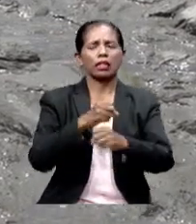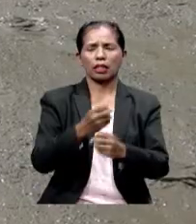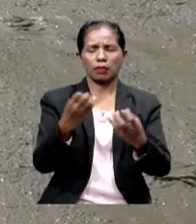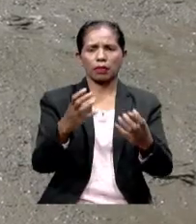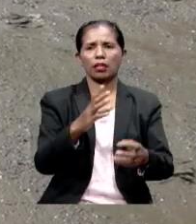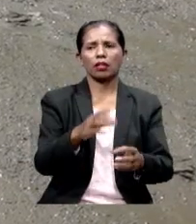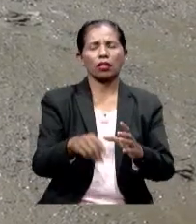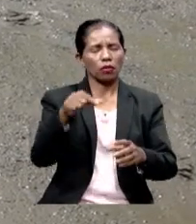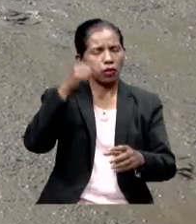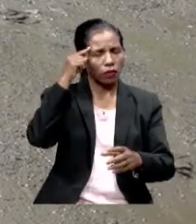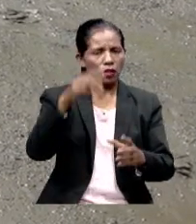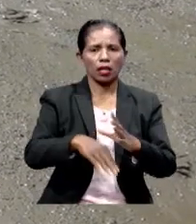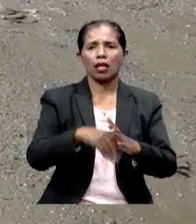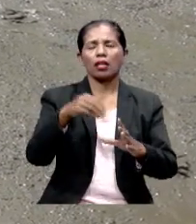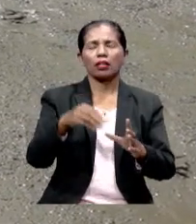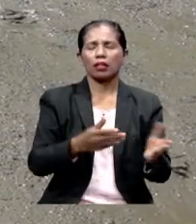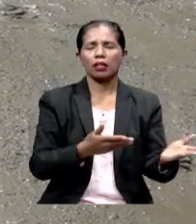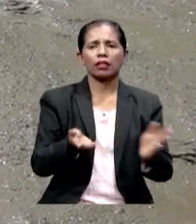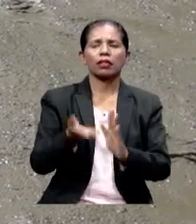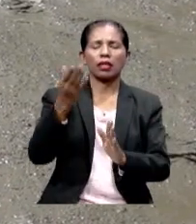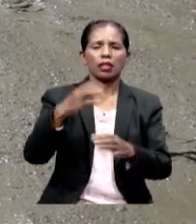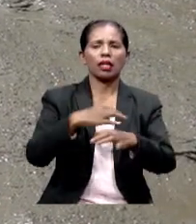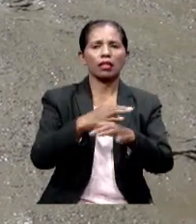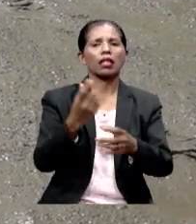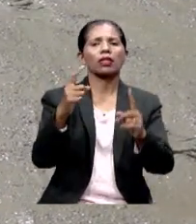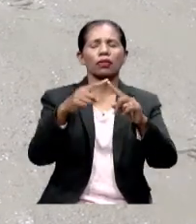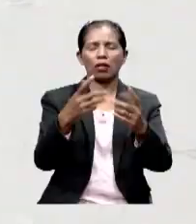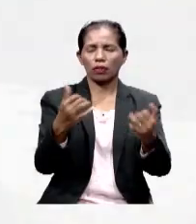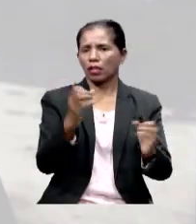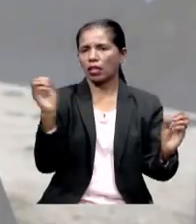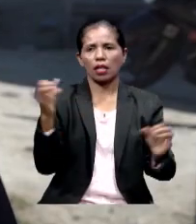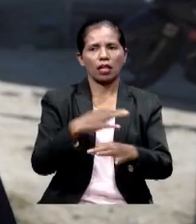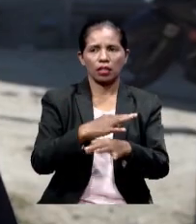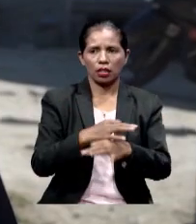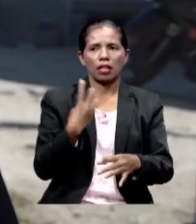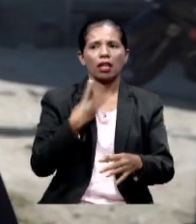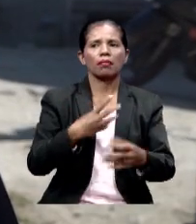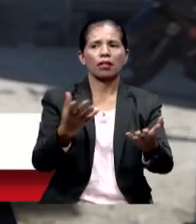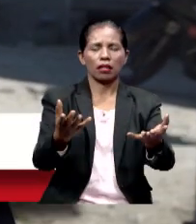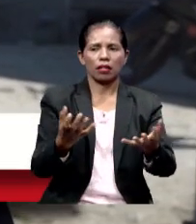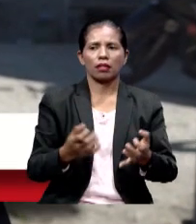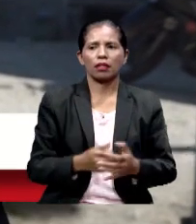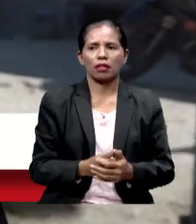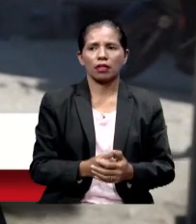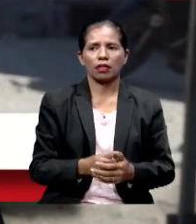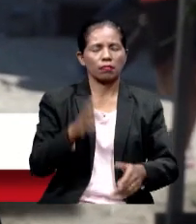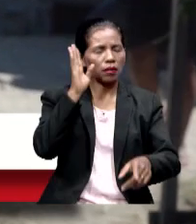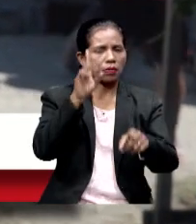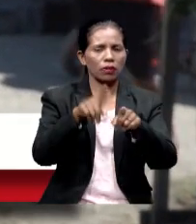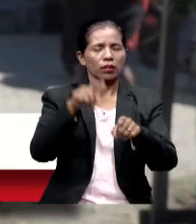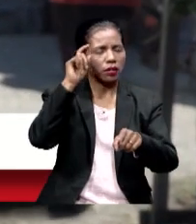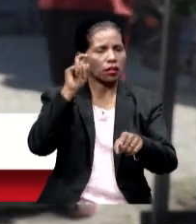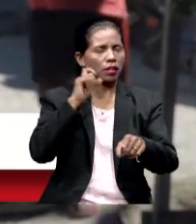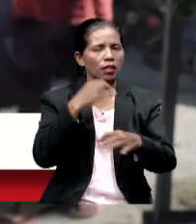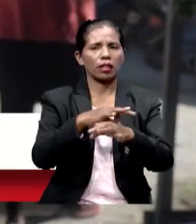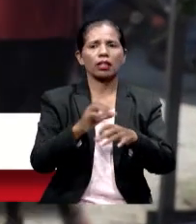loris gubernur ida loris saya dan hadiah to agora lah hadiah agora kami karakter agora mau buat senana loris tanam lah hadiah